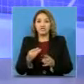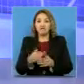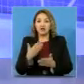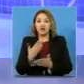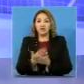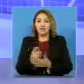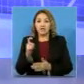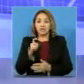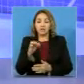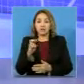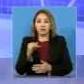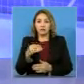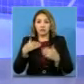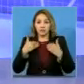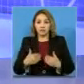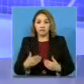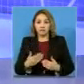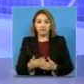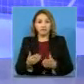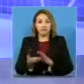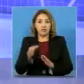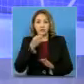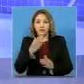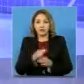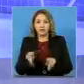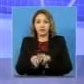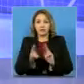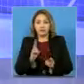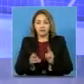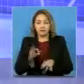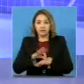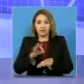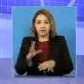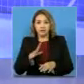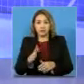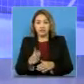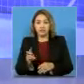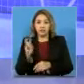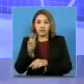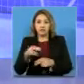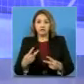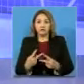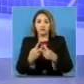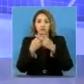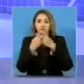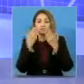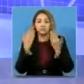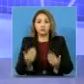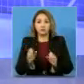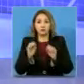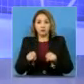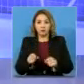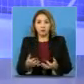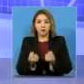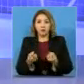влияния химиотерапии на организм. Ранее для подобных операций больным приходилось ехать в столицу. Теперь же они смогут